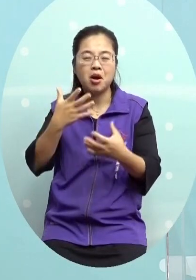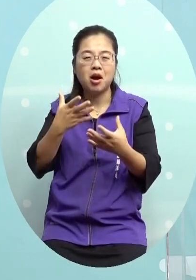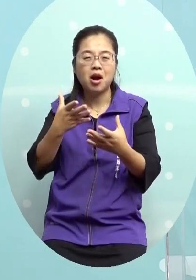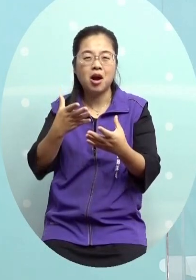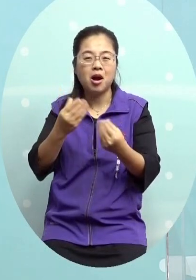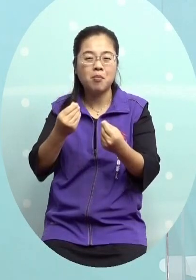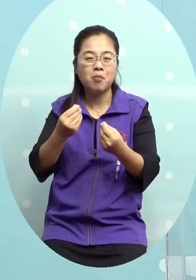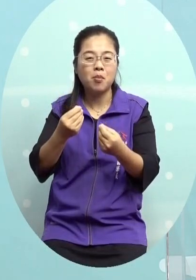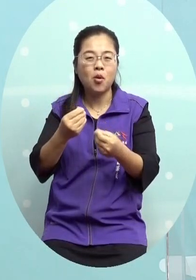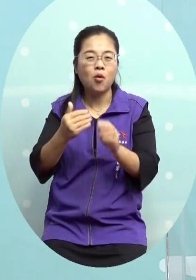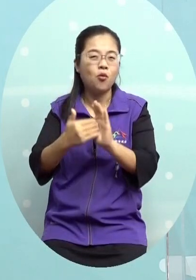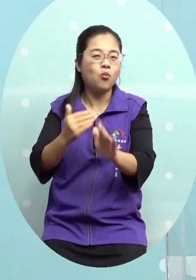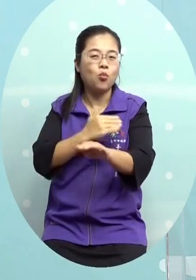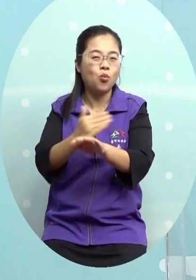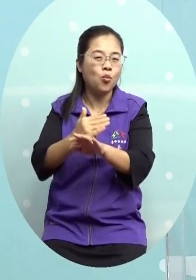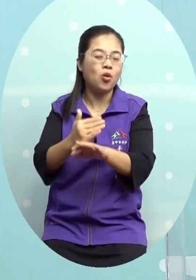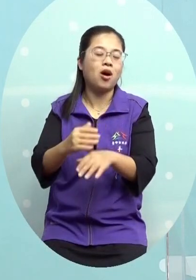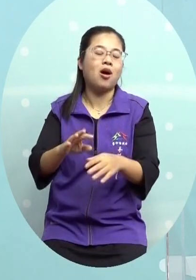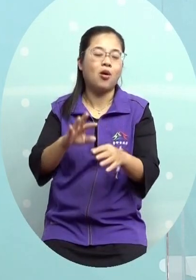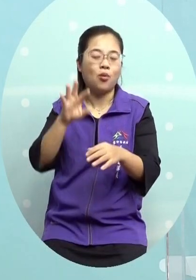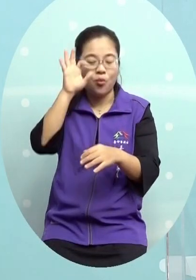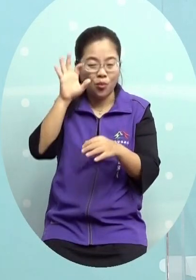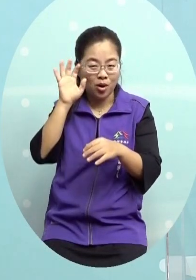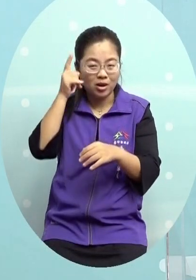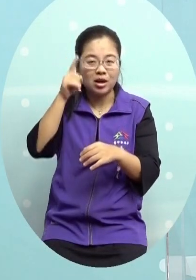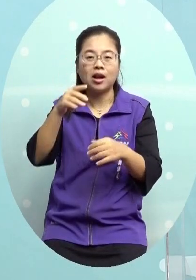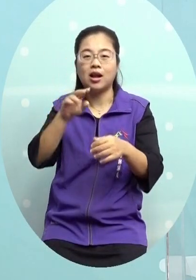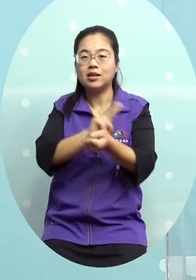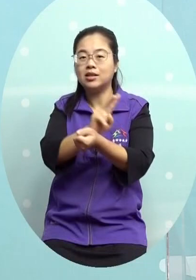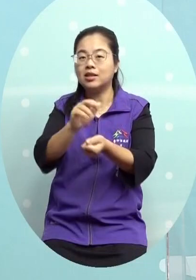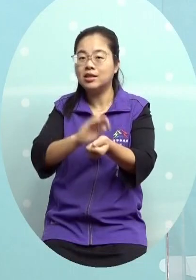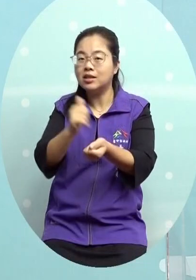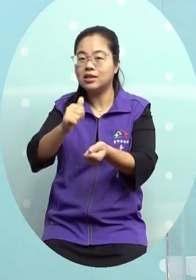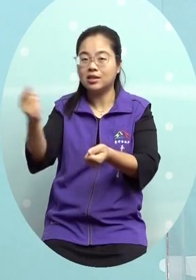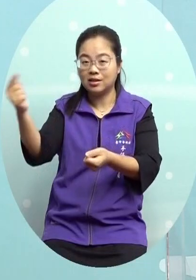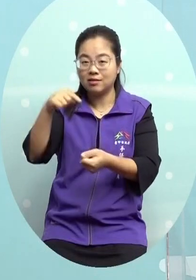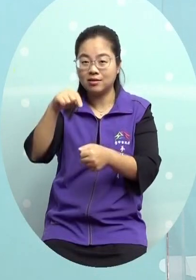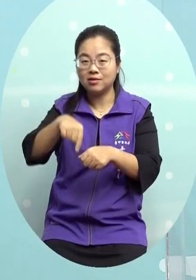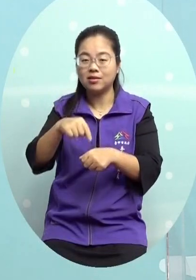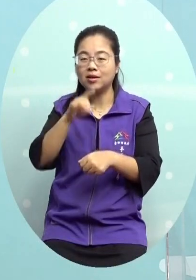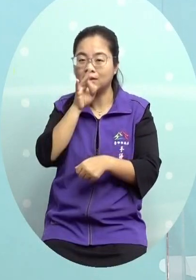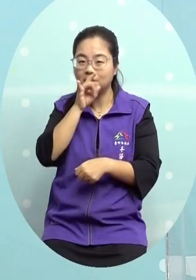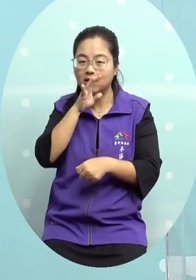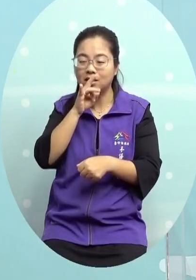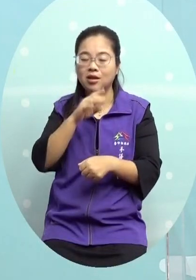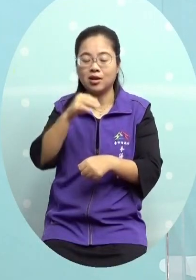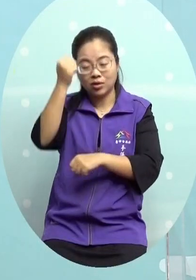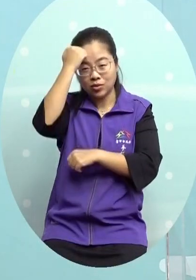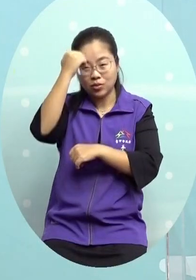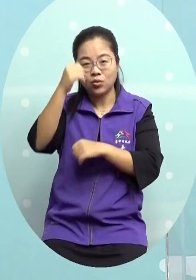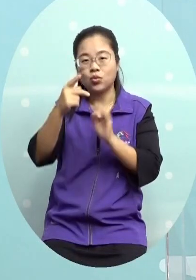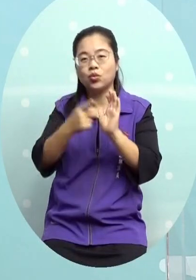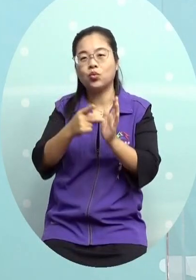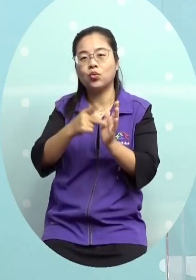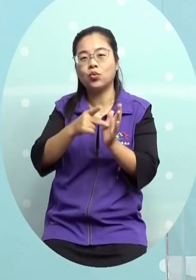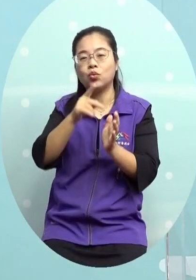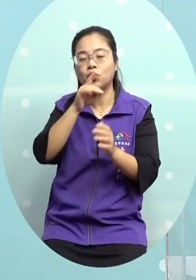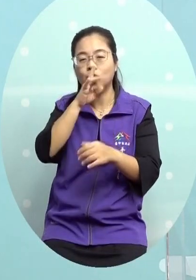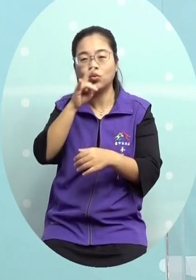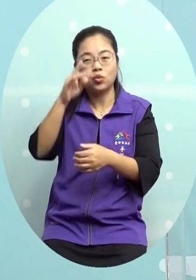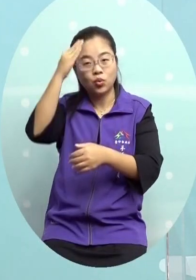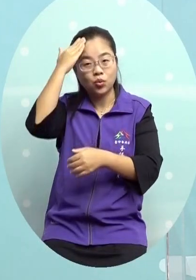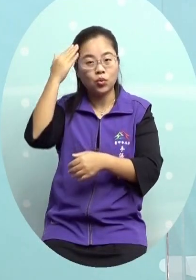念。那林医师到台中来，这个涉及台中租房子在乌